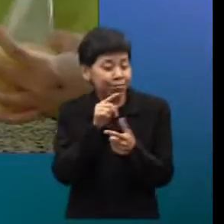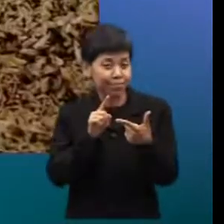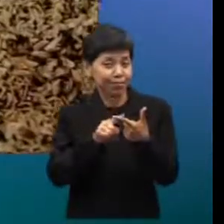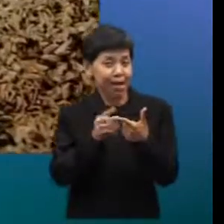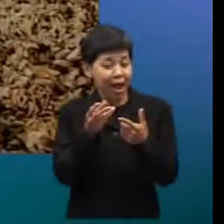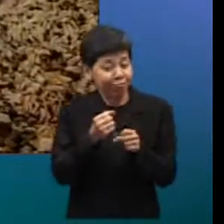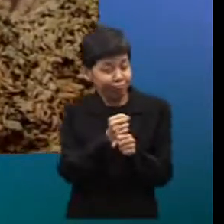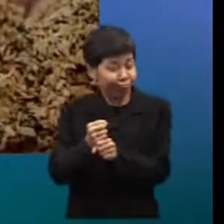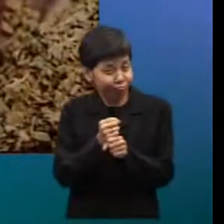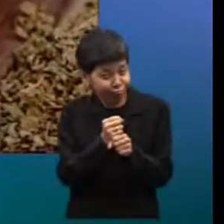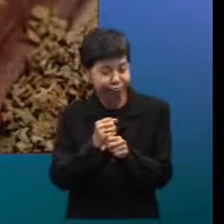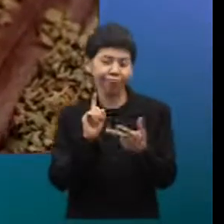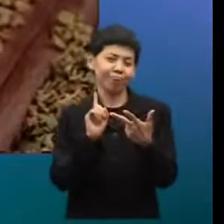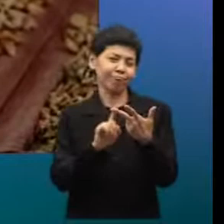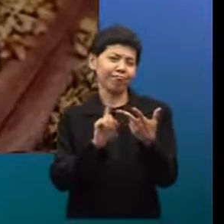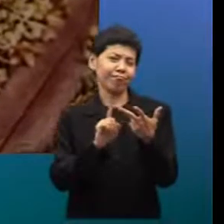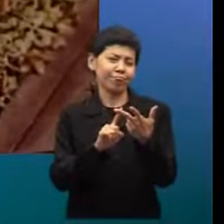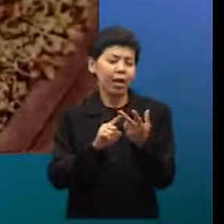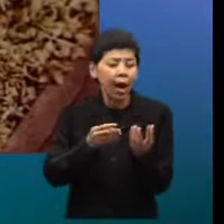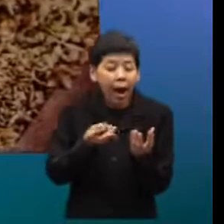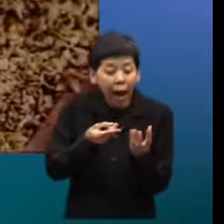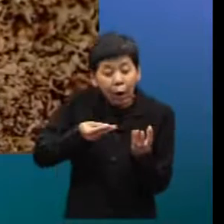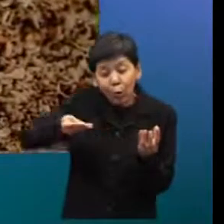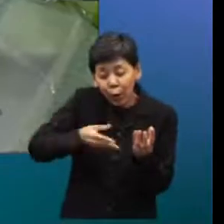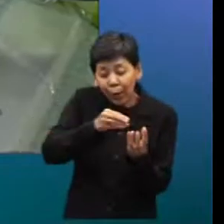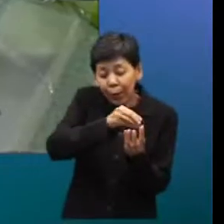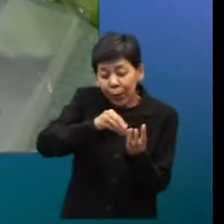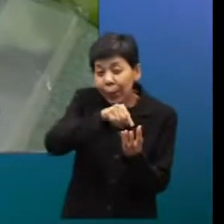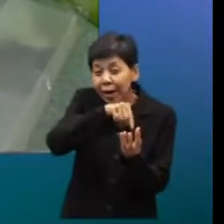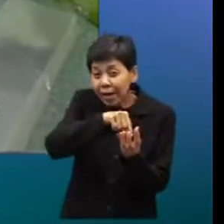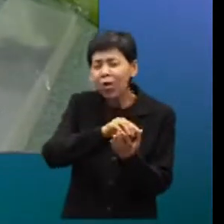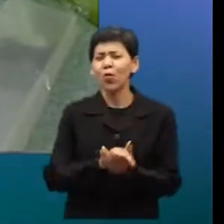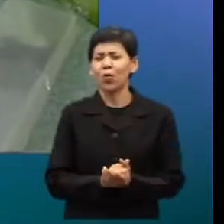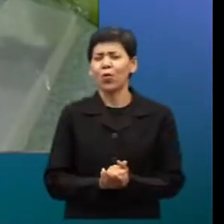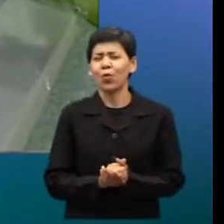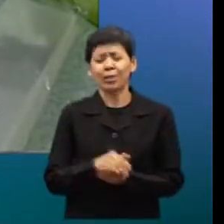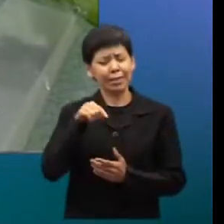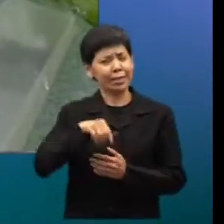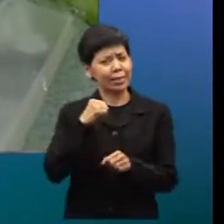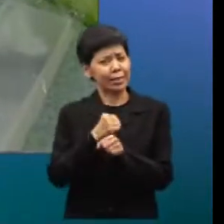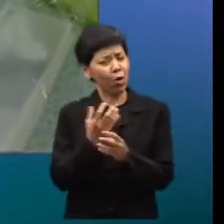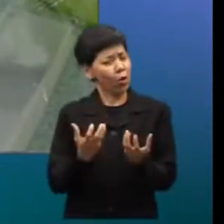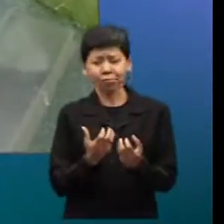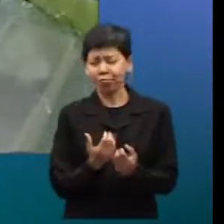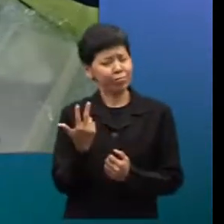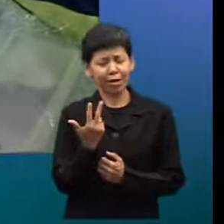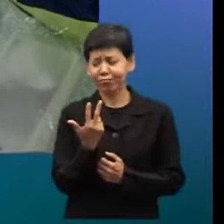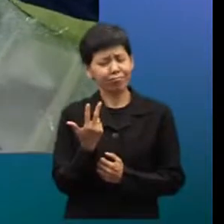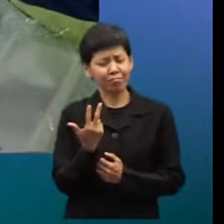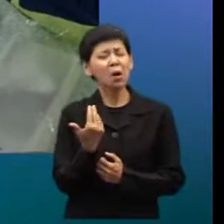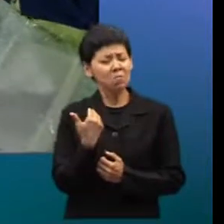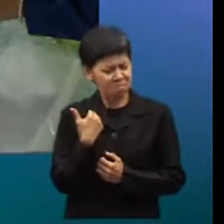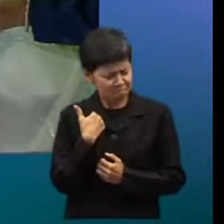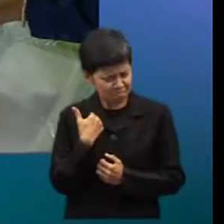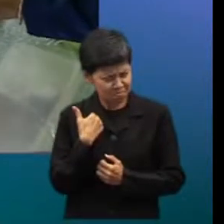ดกระยาศาสตร์น้ำผักแล้วก็ข้าวตังหน้าน้ำผักแต่ที่ไร่คุณมนเนี่ยเขาไม่ได้ทำผลิตภัณฑ์เพียงแค่